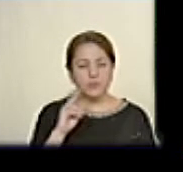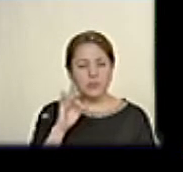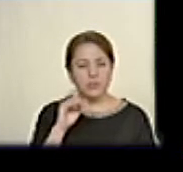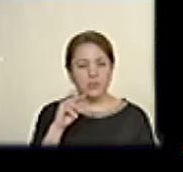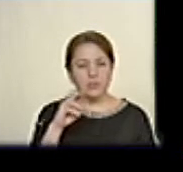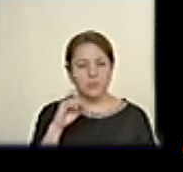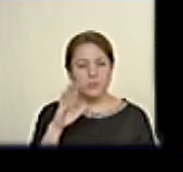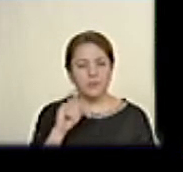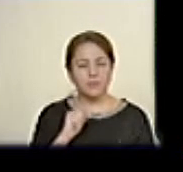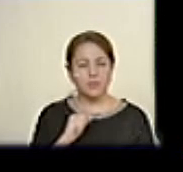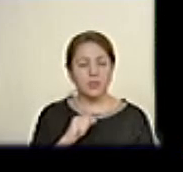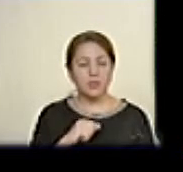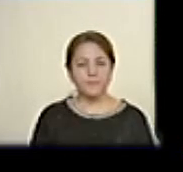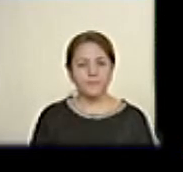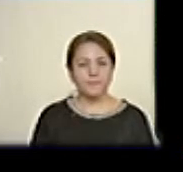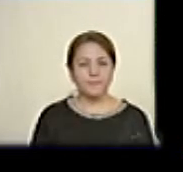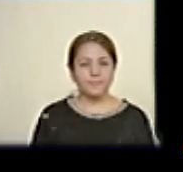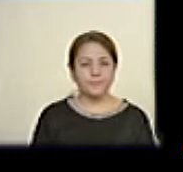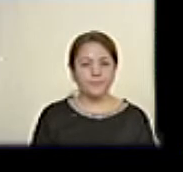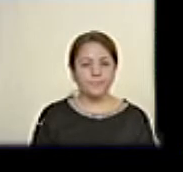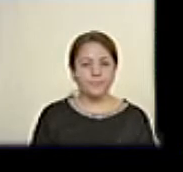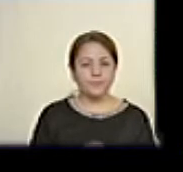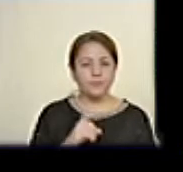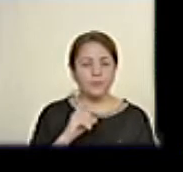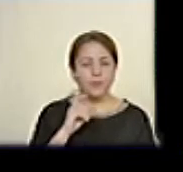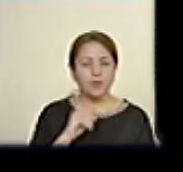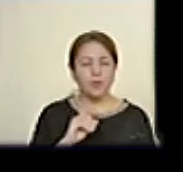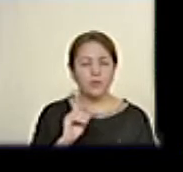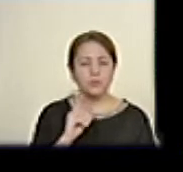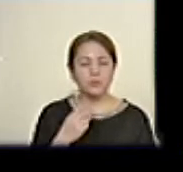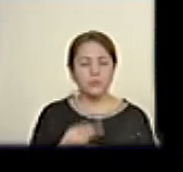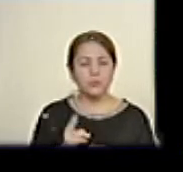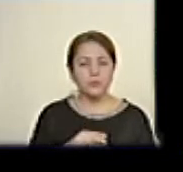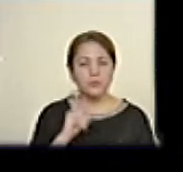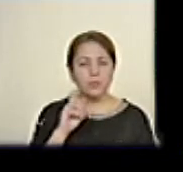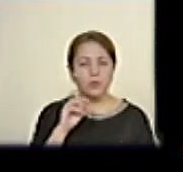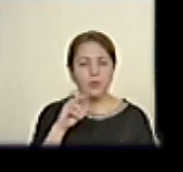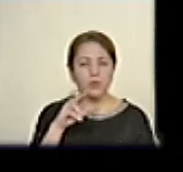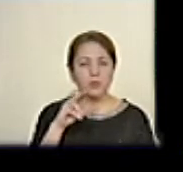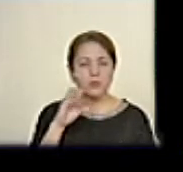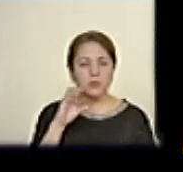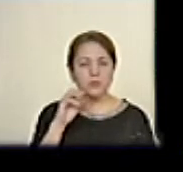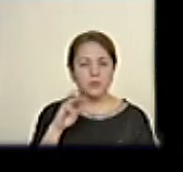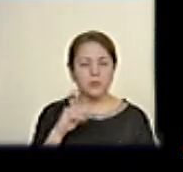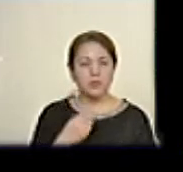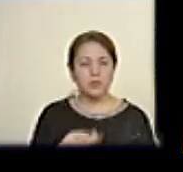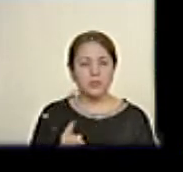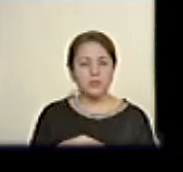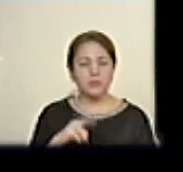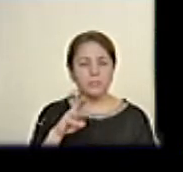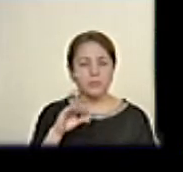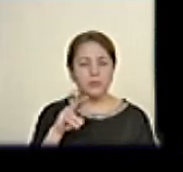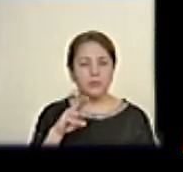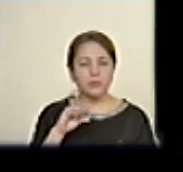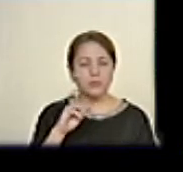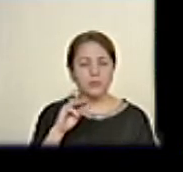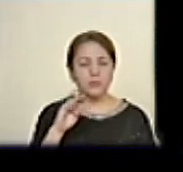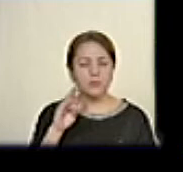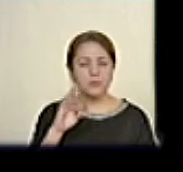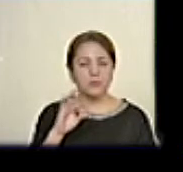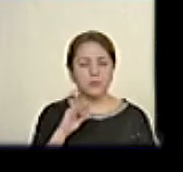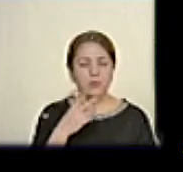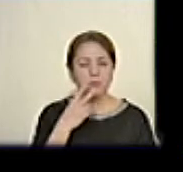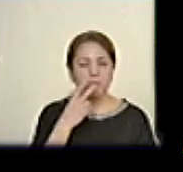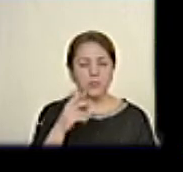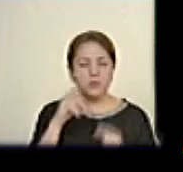Крапива. Кчытке. Что же такое холст? Холст. Полотно. Вот на